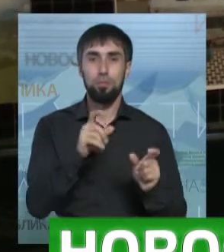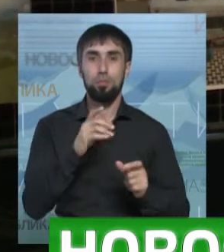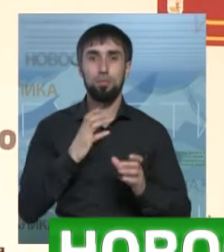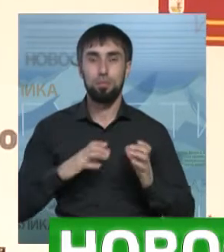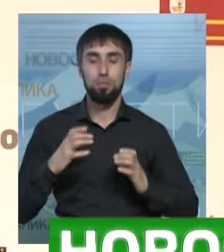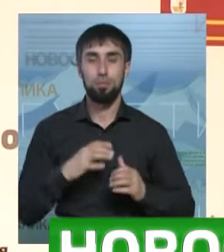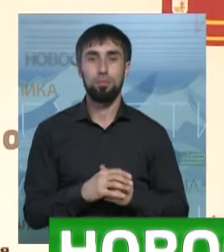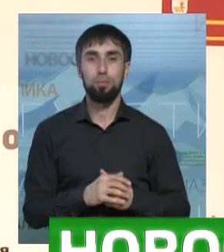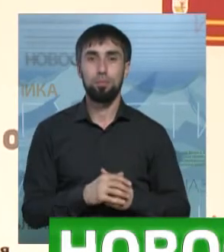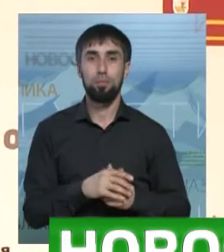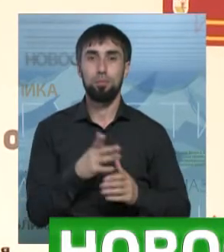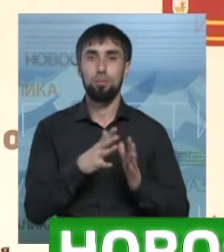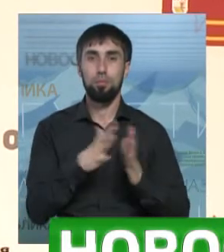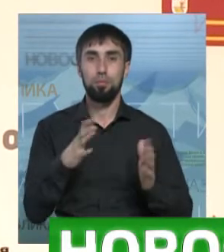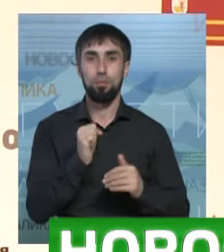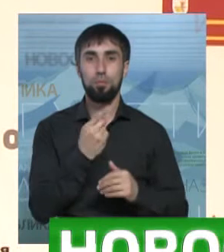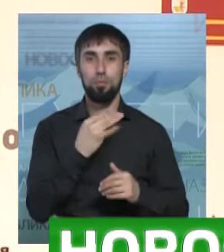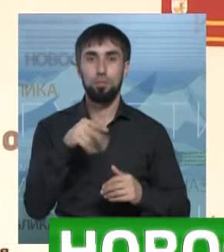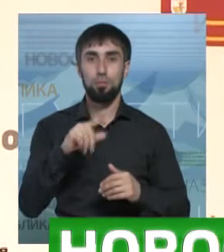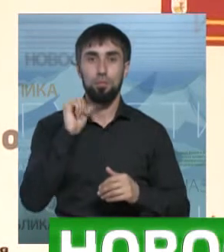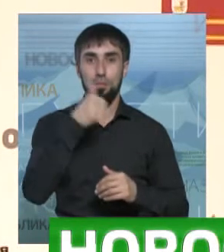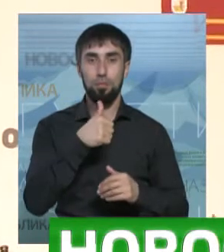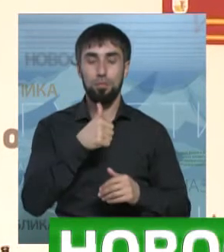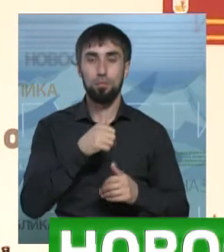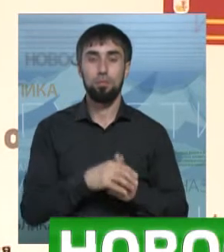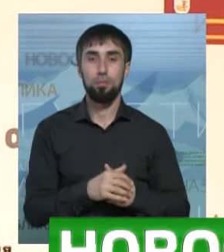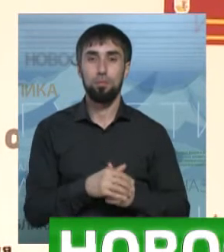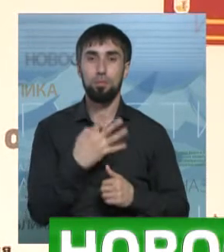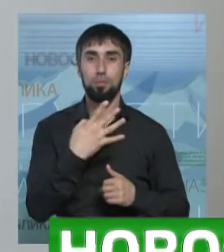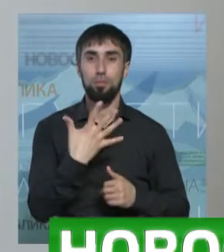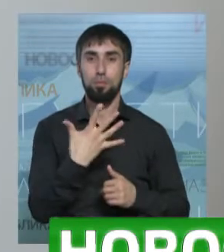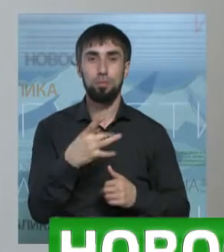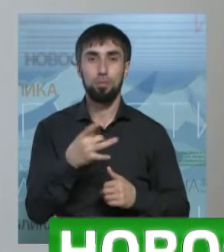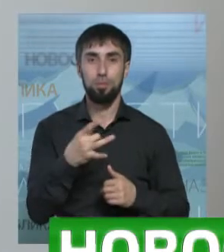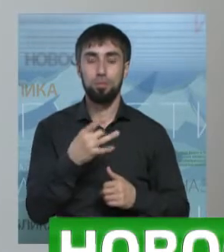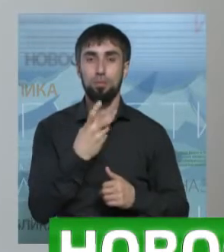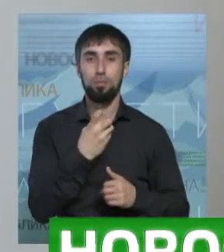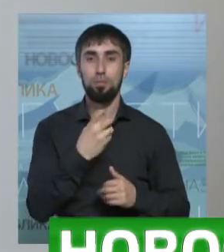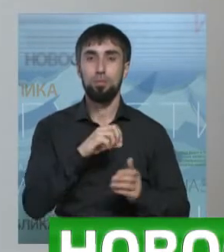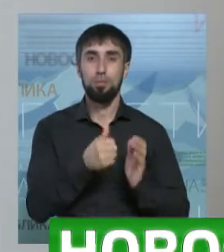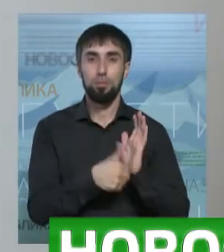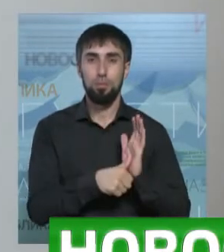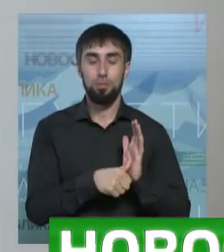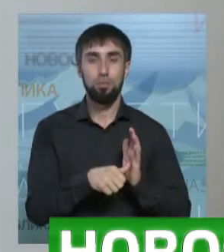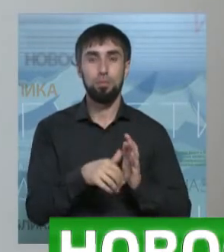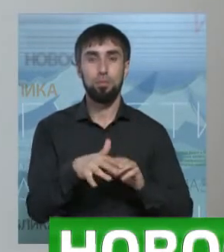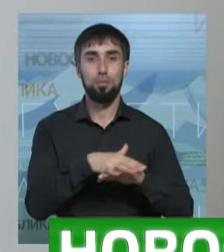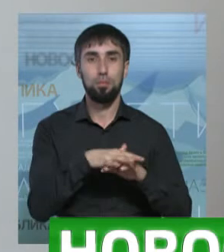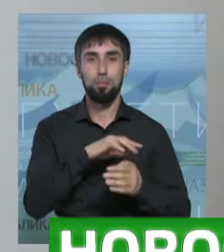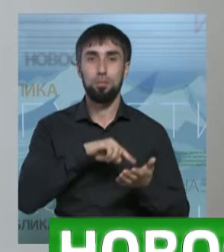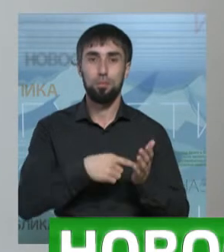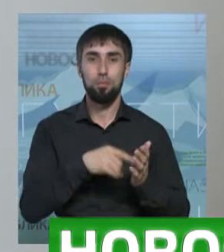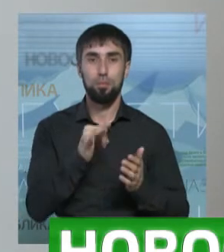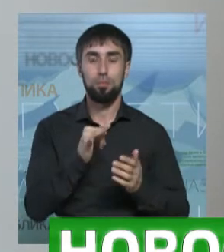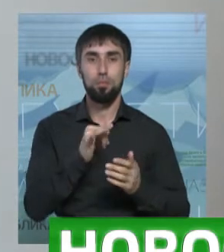замечательно. Масштаб акции в этом году беспрецедентный. 45 регионов, 216 населенных пунктов и